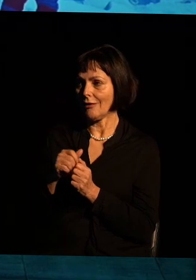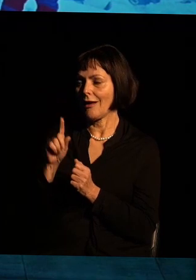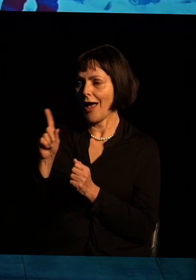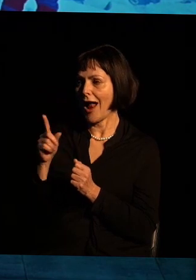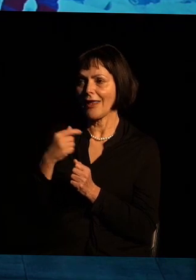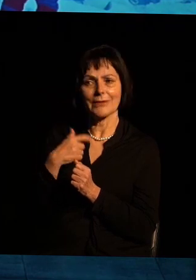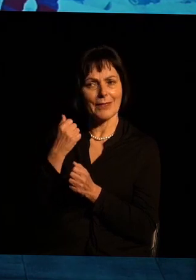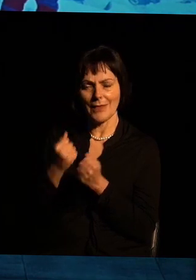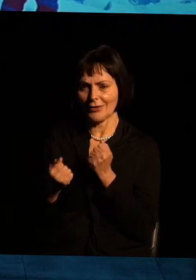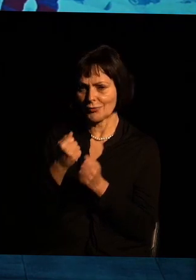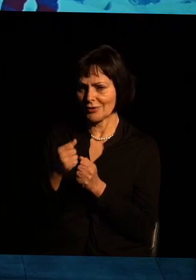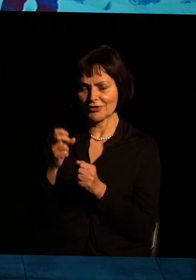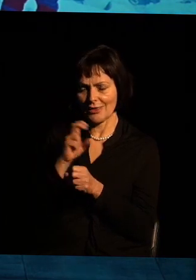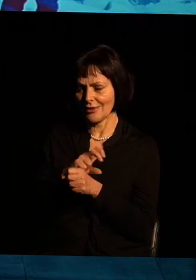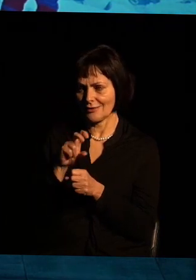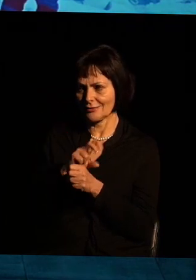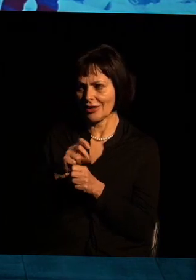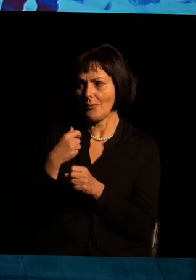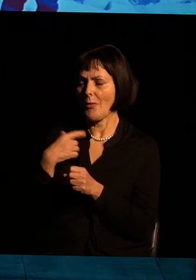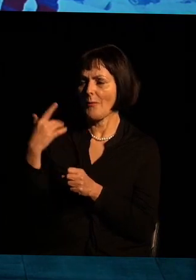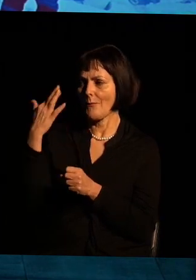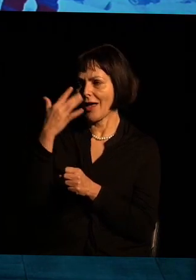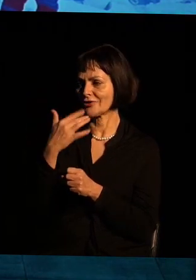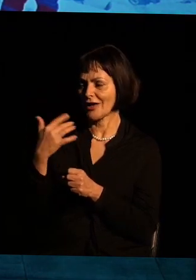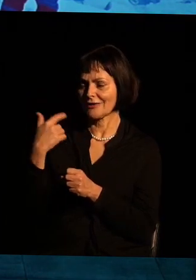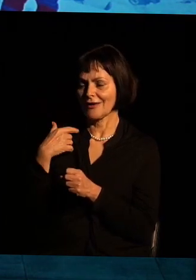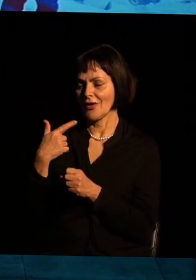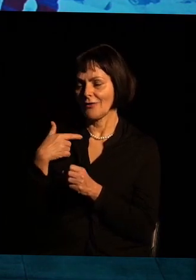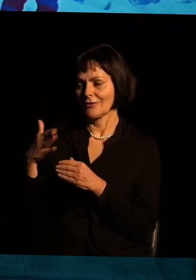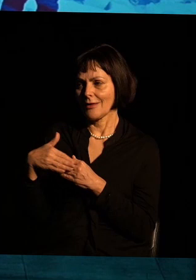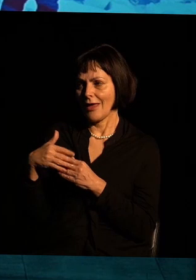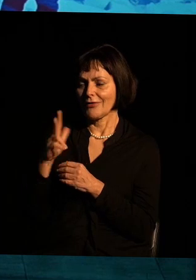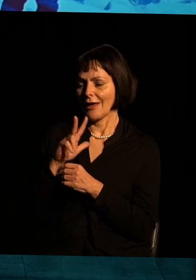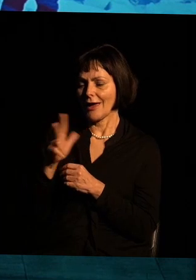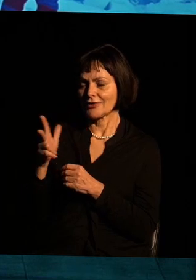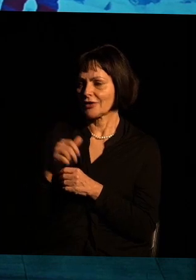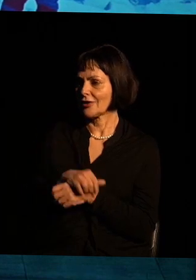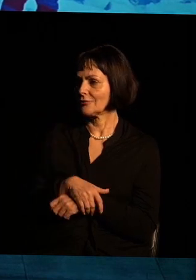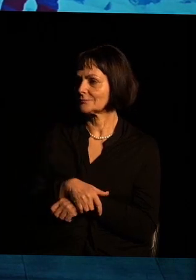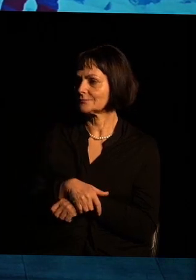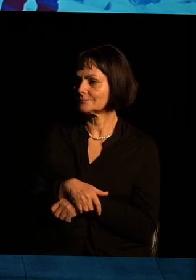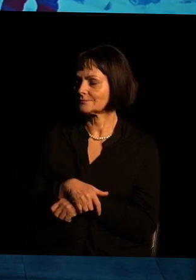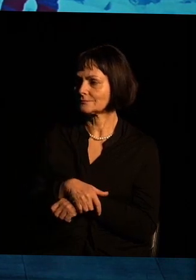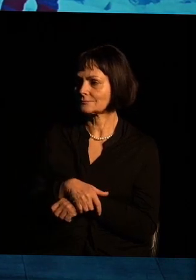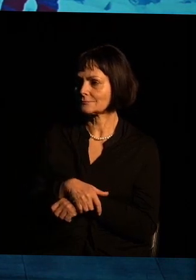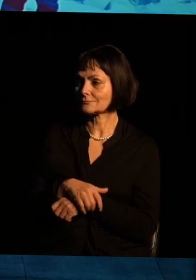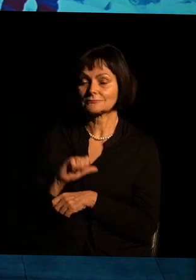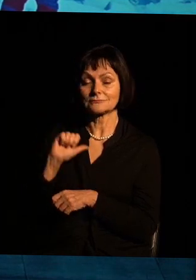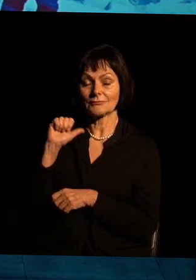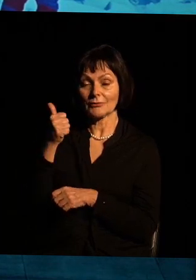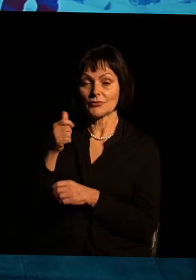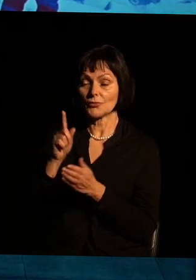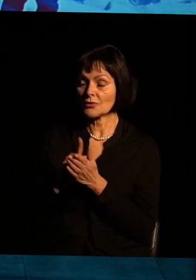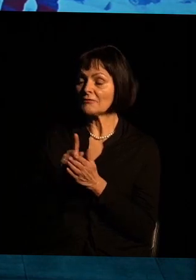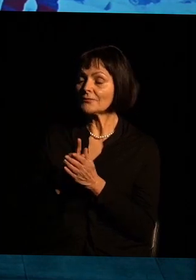chociaż nie najtrudniejsza technicznie, no ale to jest marzenie, było jeszcze do niedawna, no każdego chyba himalaisty. I już za pierwszym